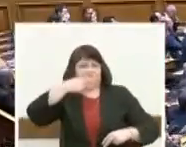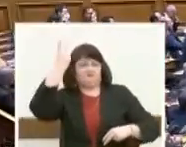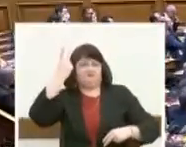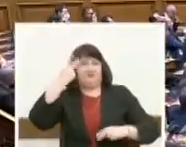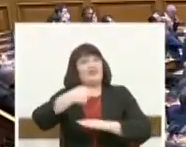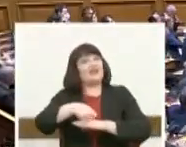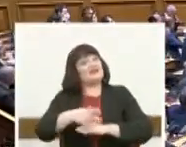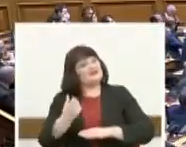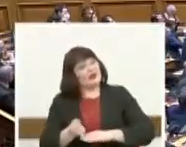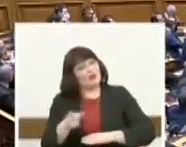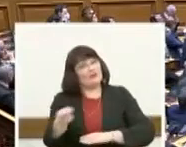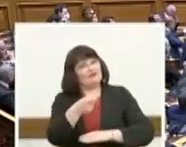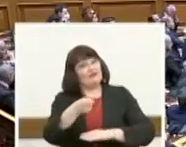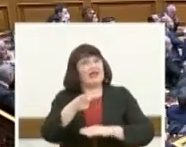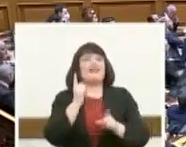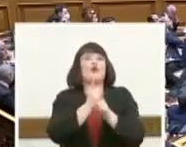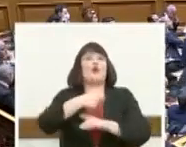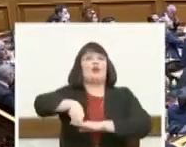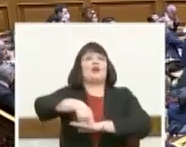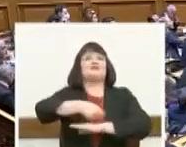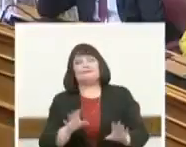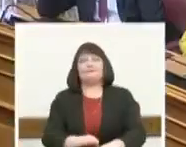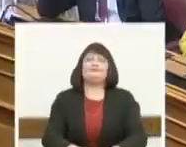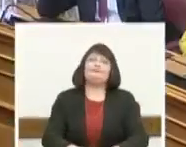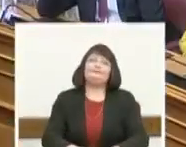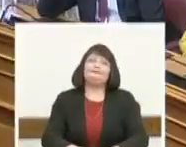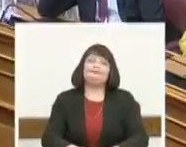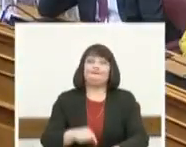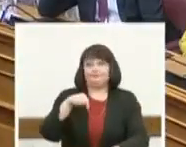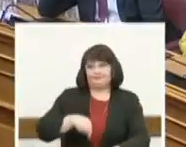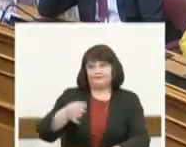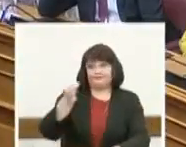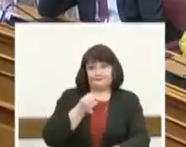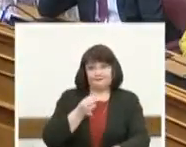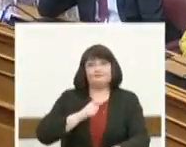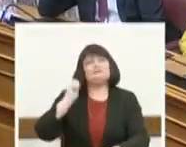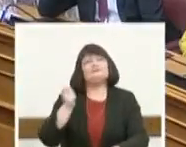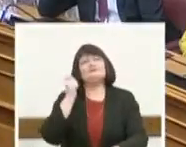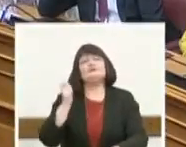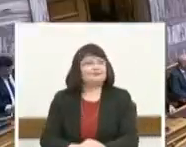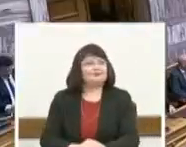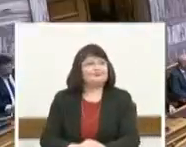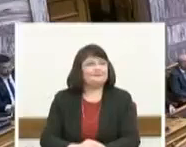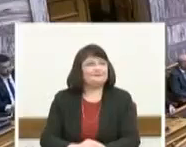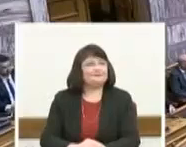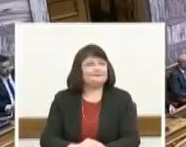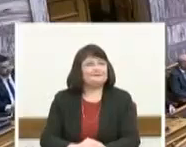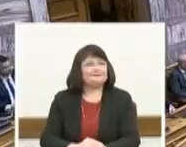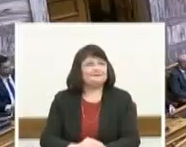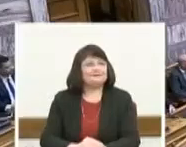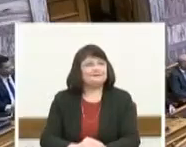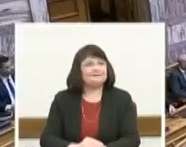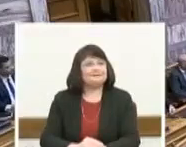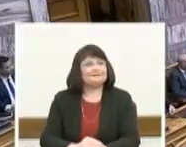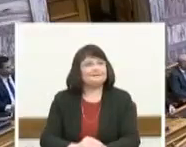οικογένειες και απάντησε μόνο για τις οικογένειες. Αυτή είναι η απάντηση του Μητσοτάκη που σας διάβασα. Κυρία Βολουδάκη, η απάντηση